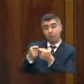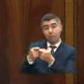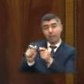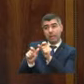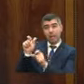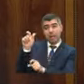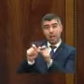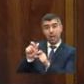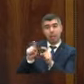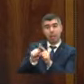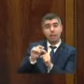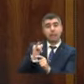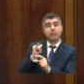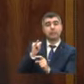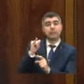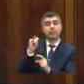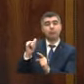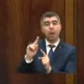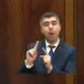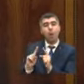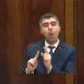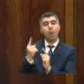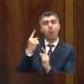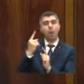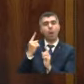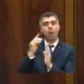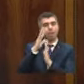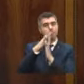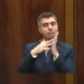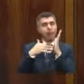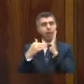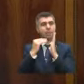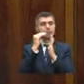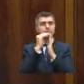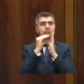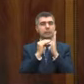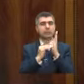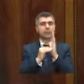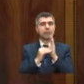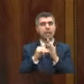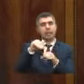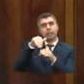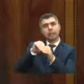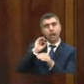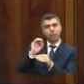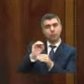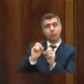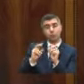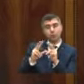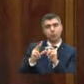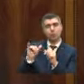التي كنتم دوما في مقدمة الملوحين بها والمنافحين عنها؟ لماذا هذا